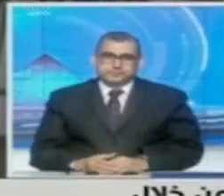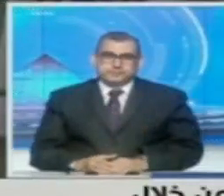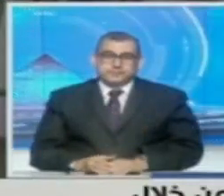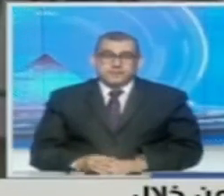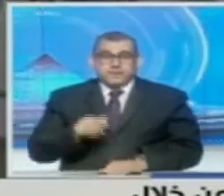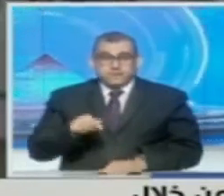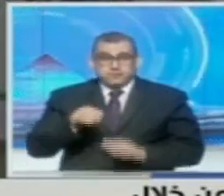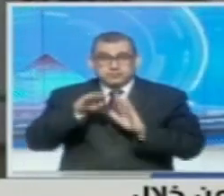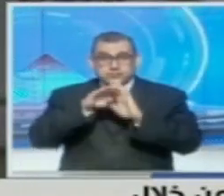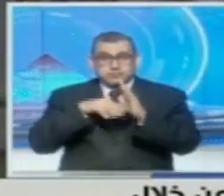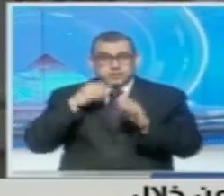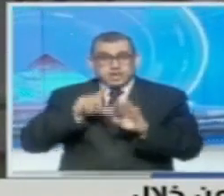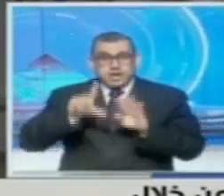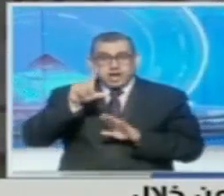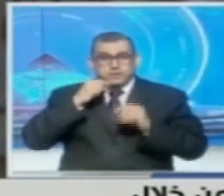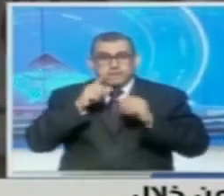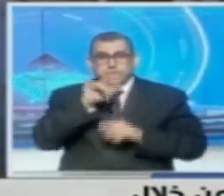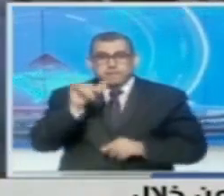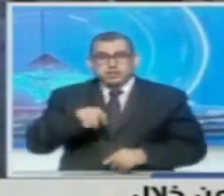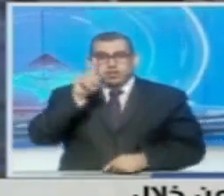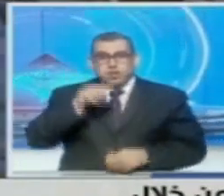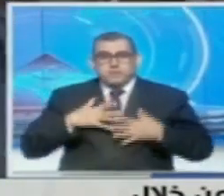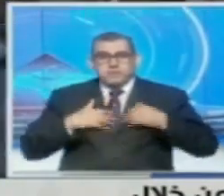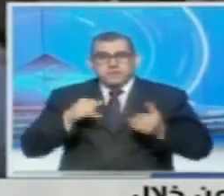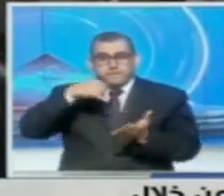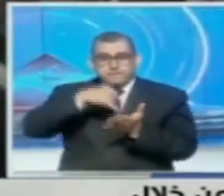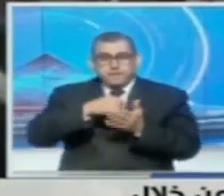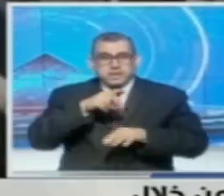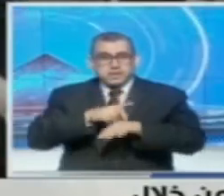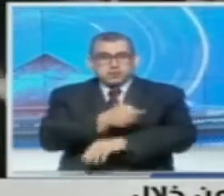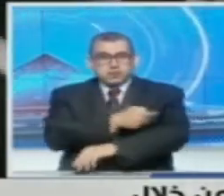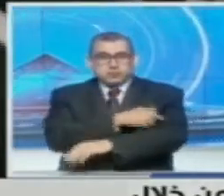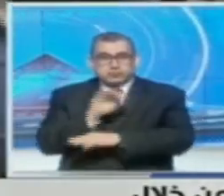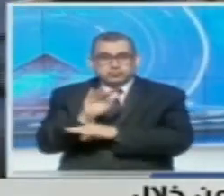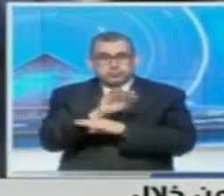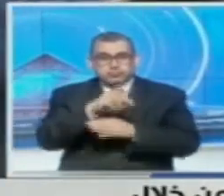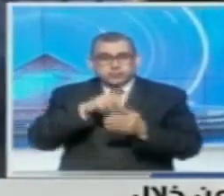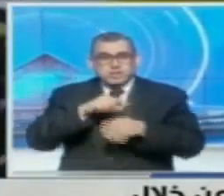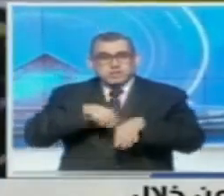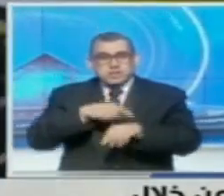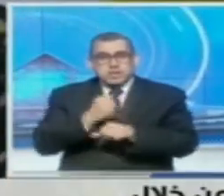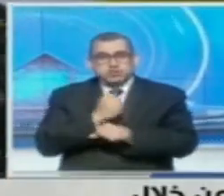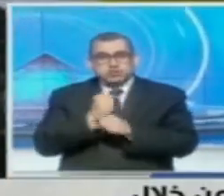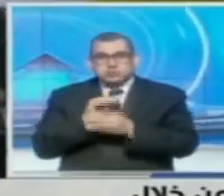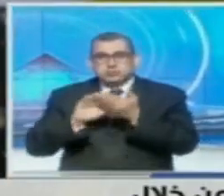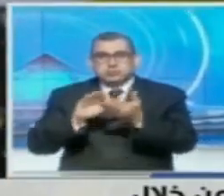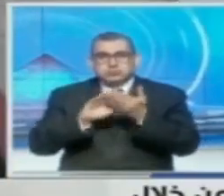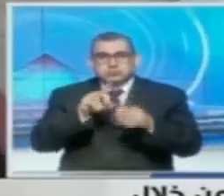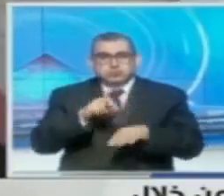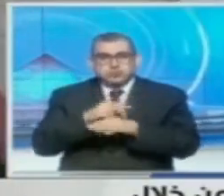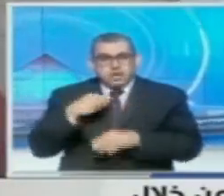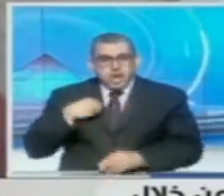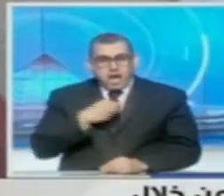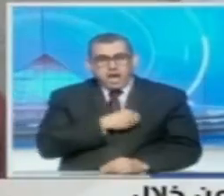في إطار المبادرة الرئاسية 100 يوم صحة، تواصل المراكز الطبية بمحافظة مصر كافة عملها على مدار الساعة لتقديم الخدمات التشخيصية